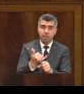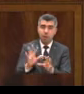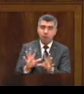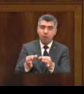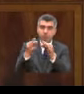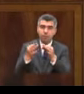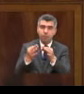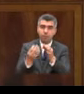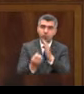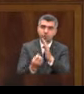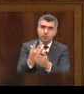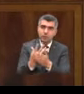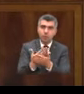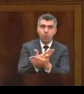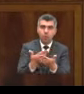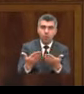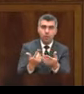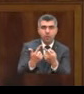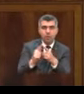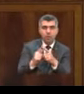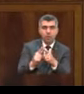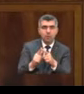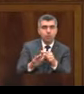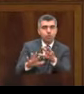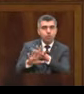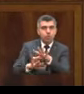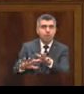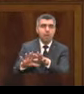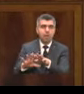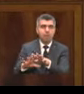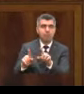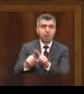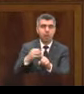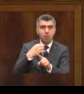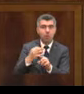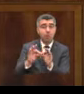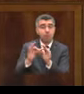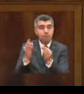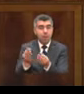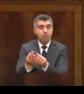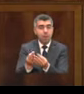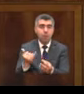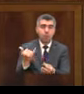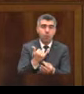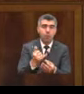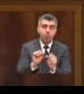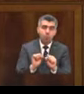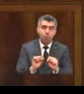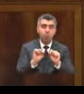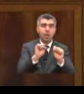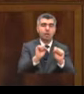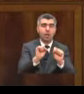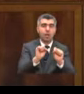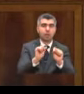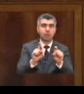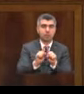أهمية تقوية المؤسسات الاجتماعية بما فيها مؤسسة الأسرة في مواجهة مثل تلك الأزمات التي